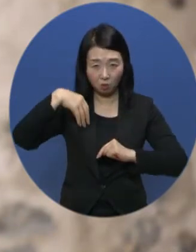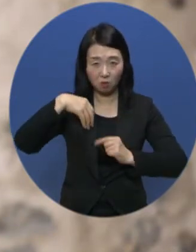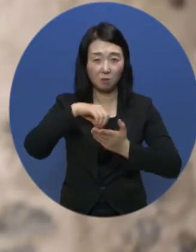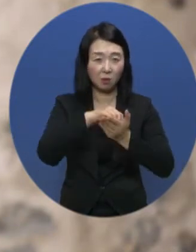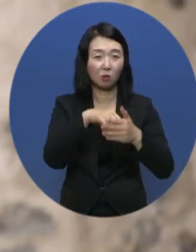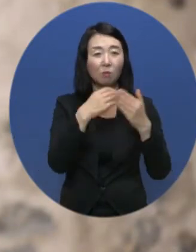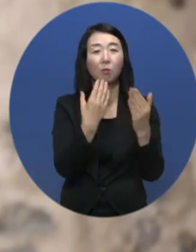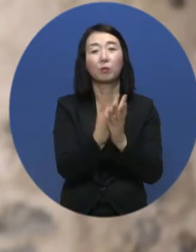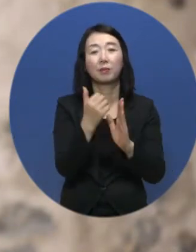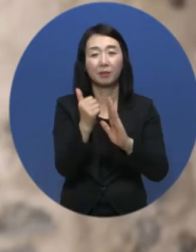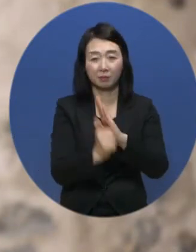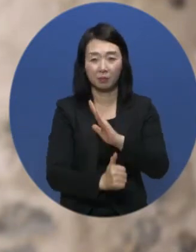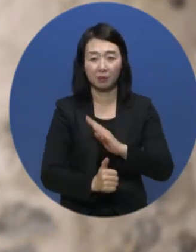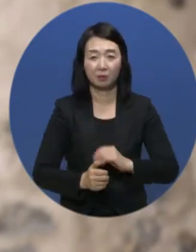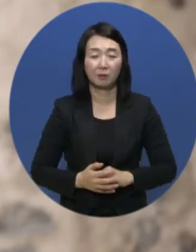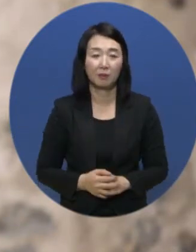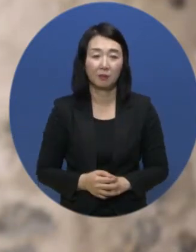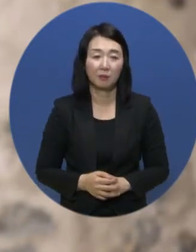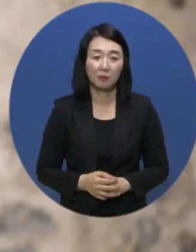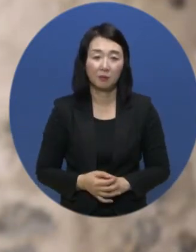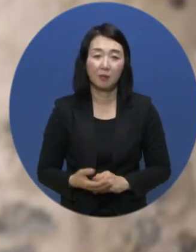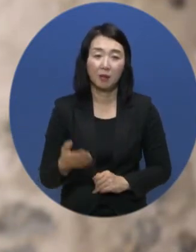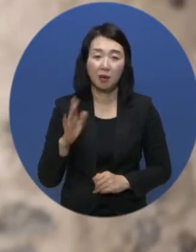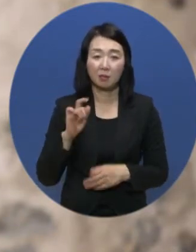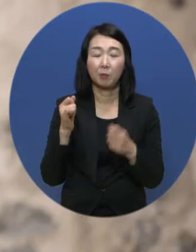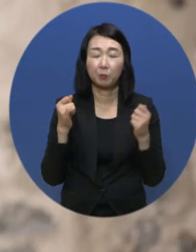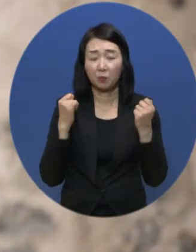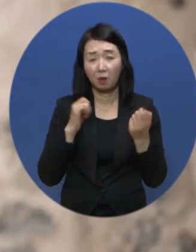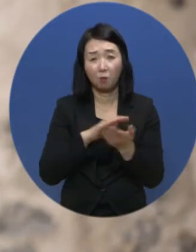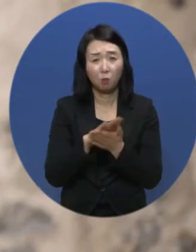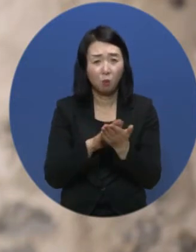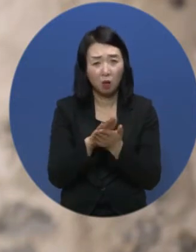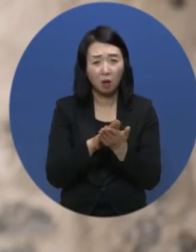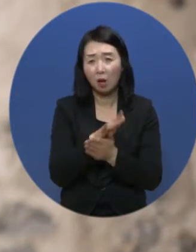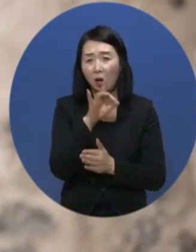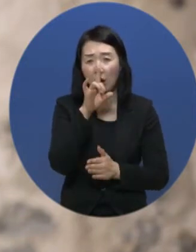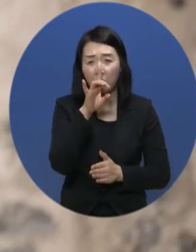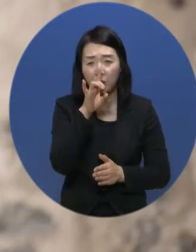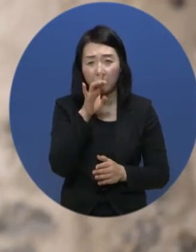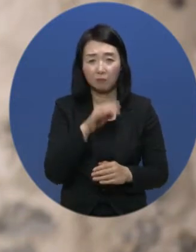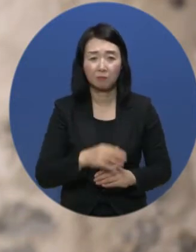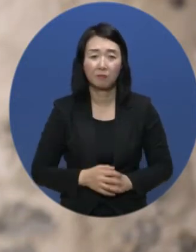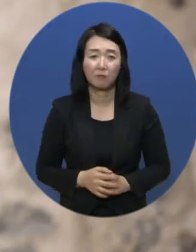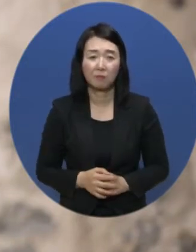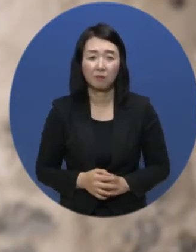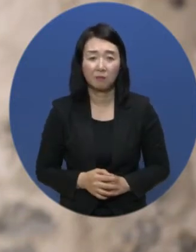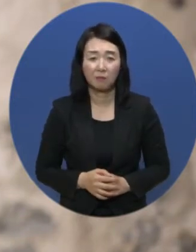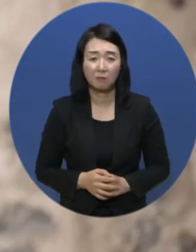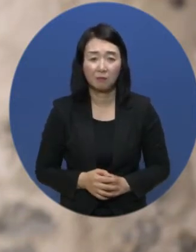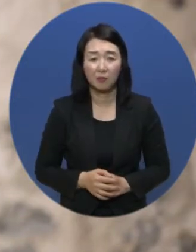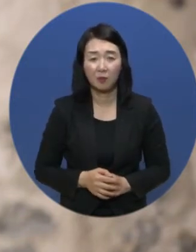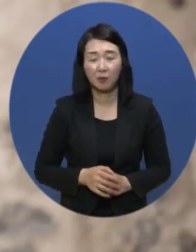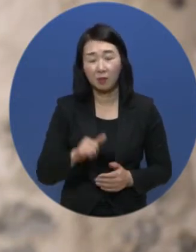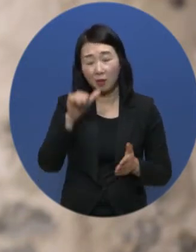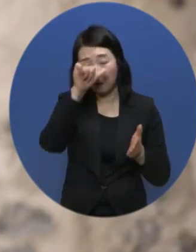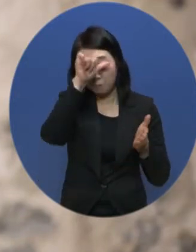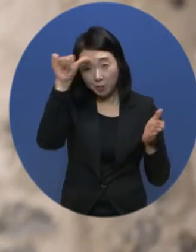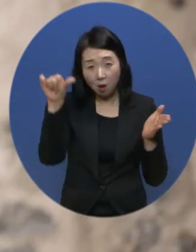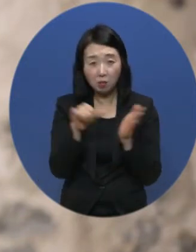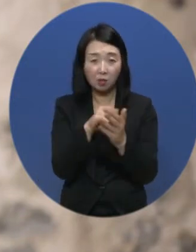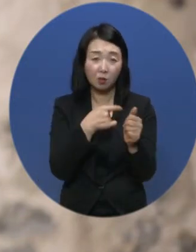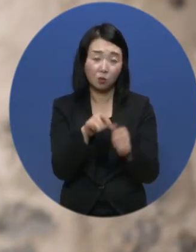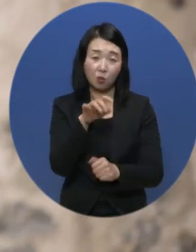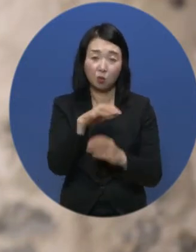실패했습니다. 하지만 졸업하고 놀고만 있을 수는 없었습니다. 그래서